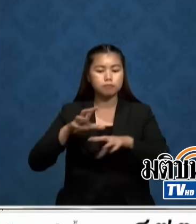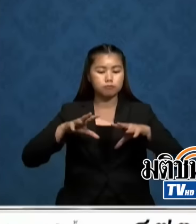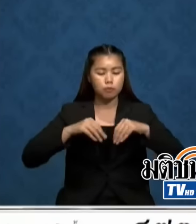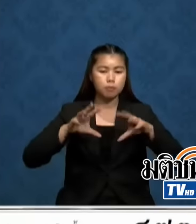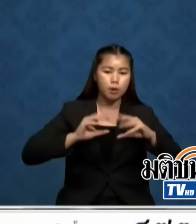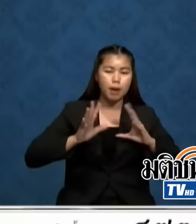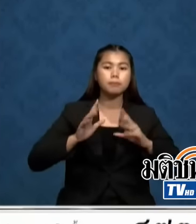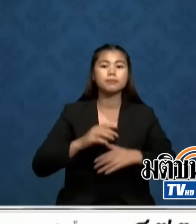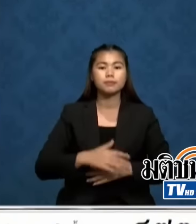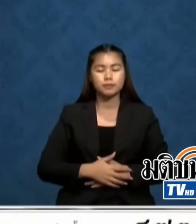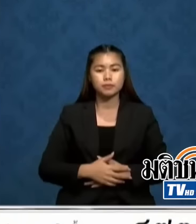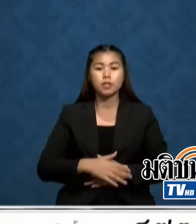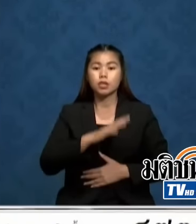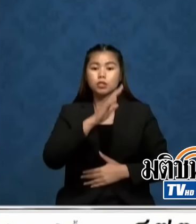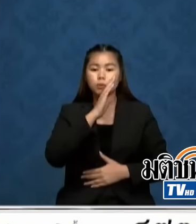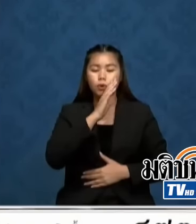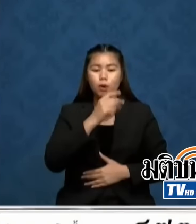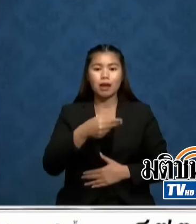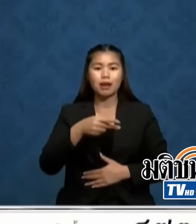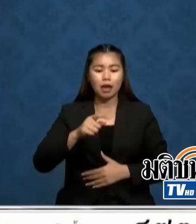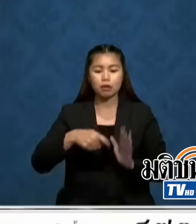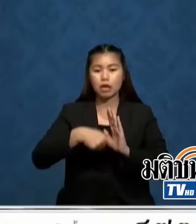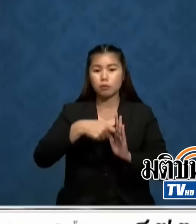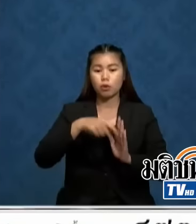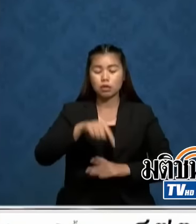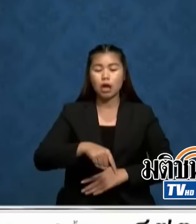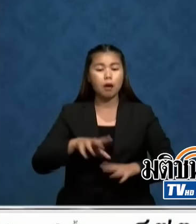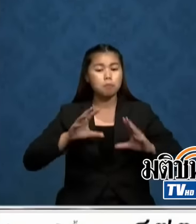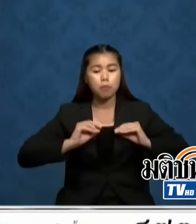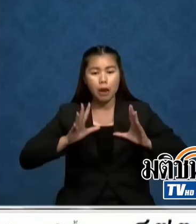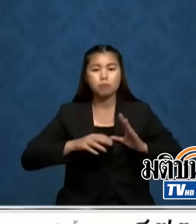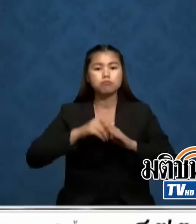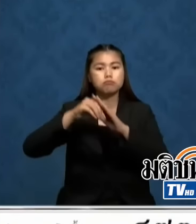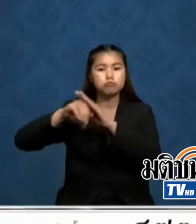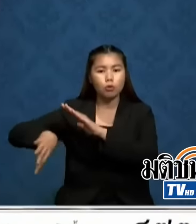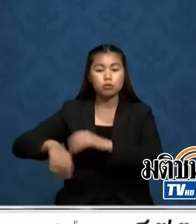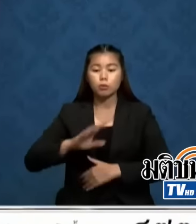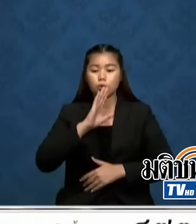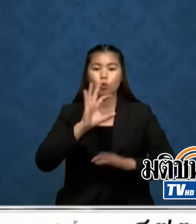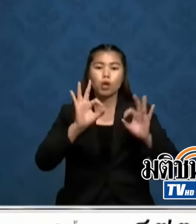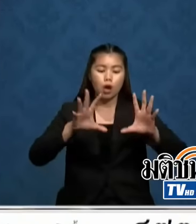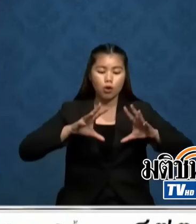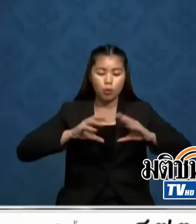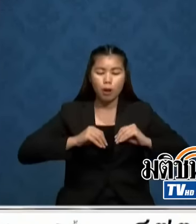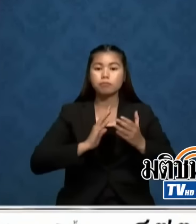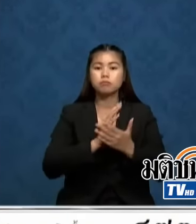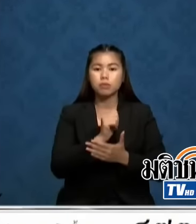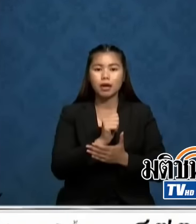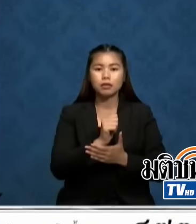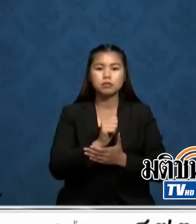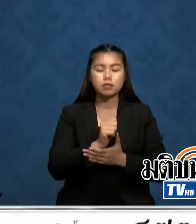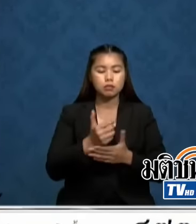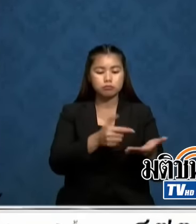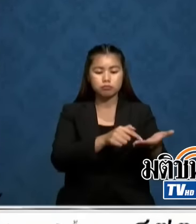แล้วเราก็โหวตหากไม่รับหลักการร่างกฎหมายฉบับนั้นก็ตกไปหากรับหลักการก็เข้าสู่การตั้งกรรมาธิการขึ้นมาเพื่อ